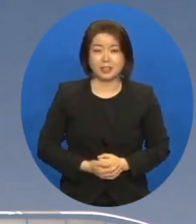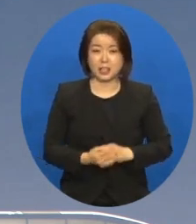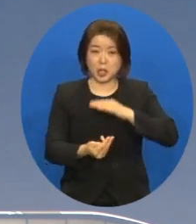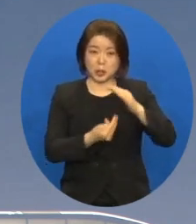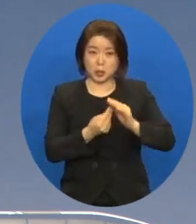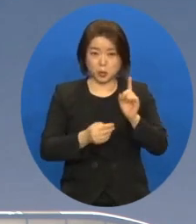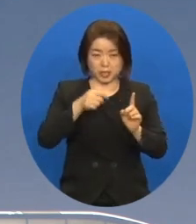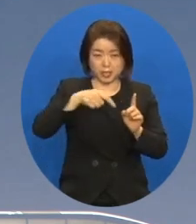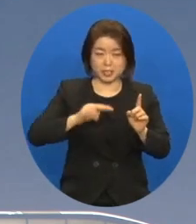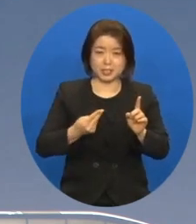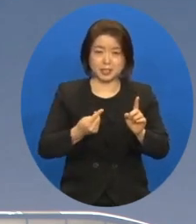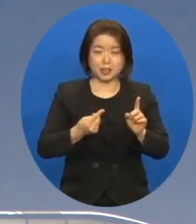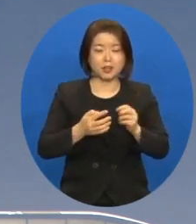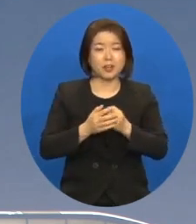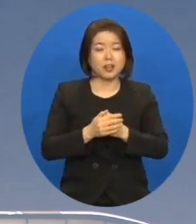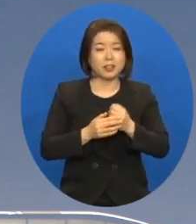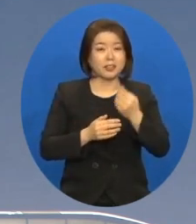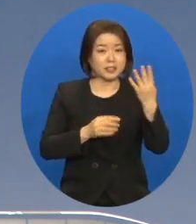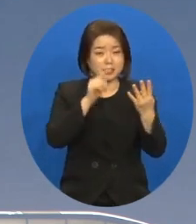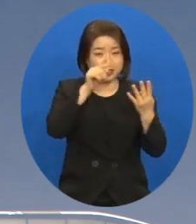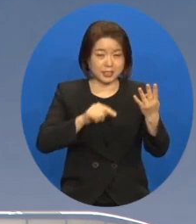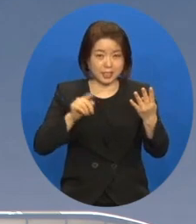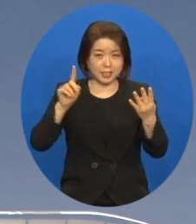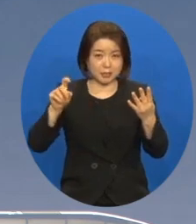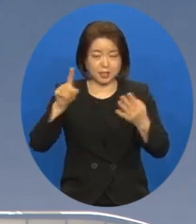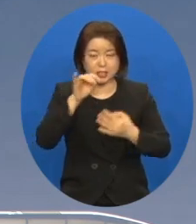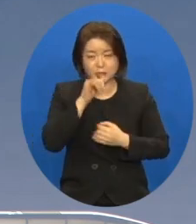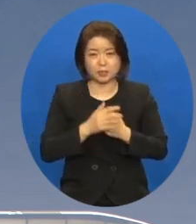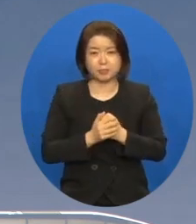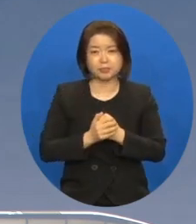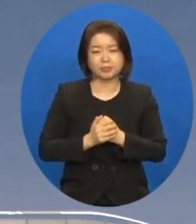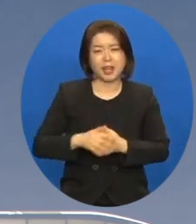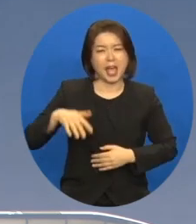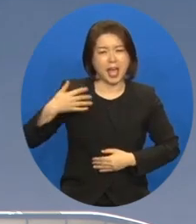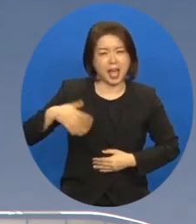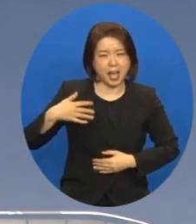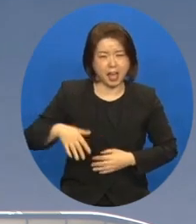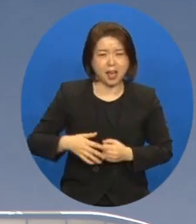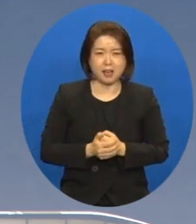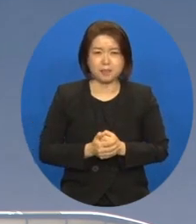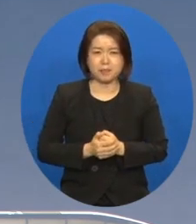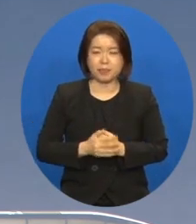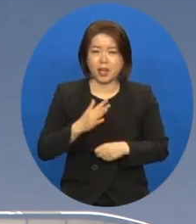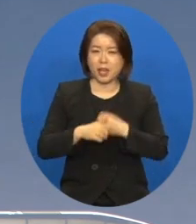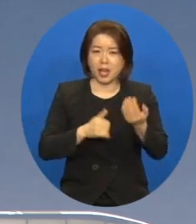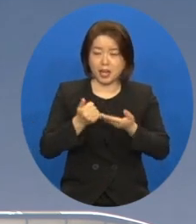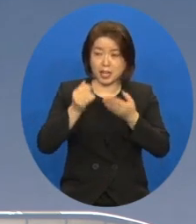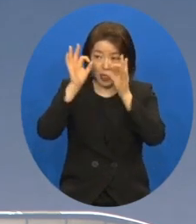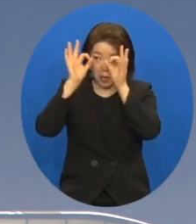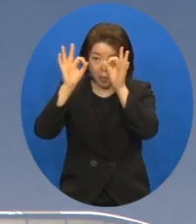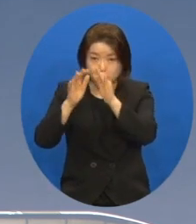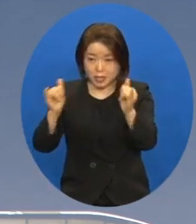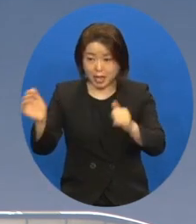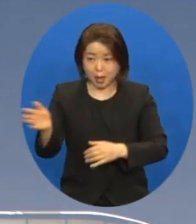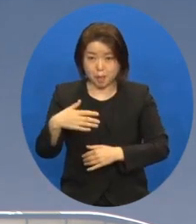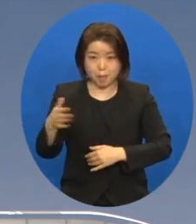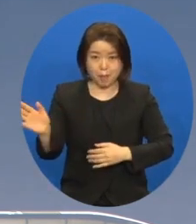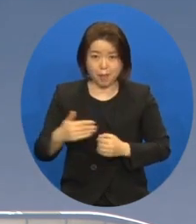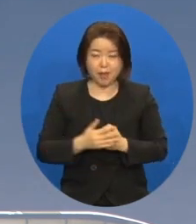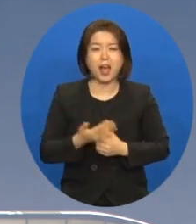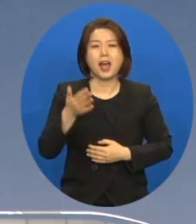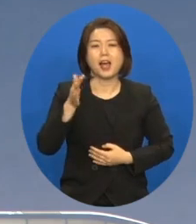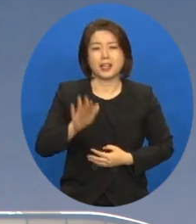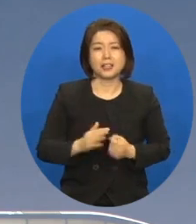요한일서 4장 12절에 새번역성경으로 읽어드립니다. 아직까지 하나님을 본 사람은 없습니다.